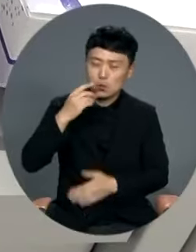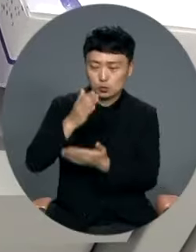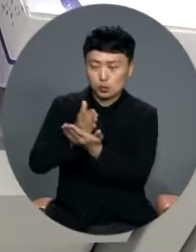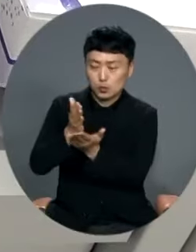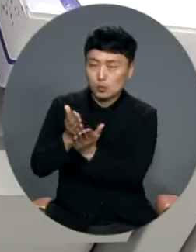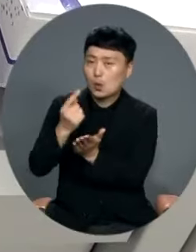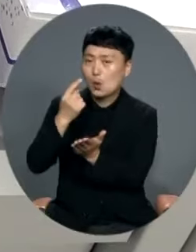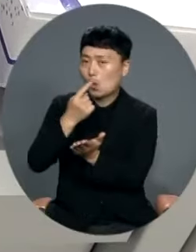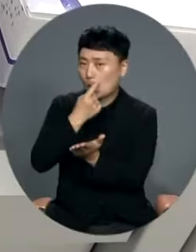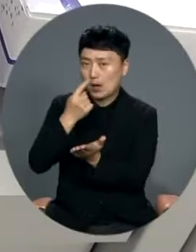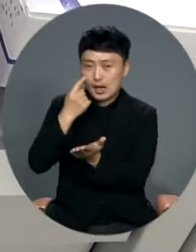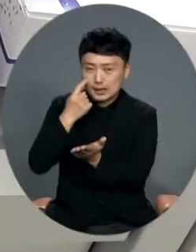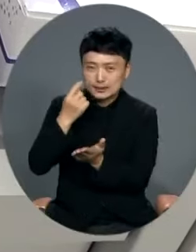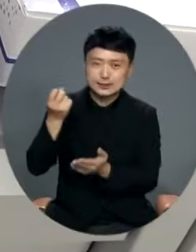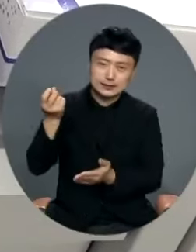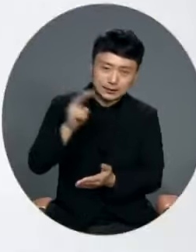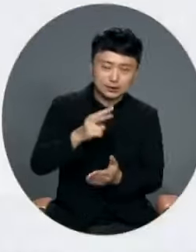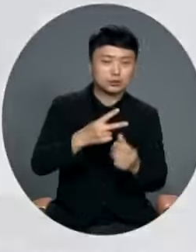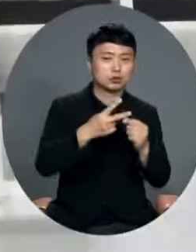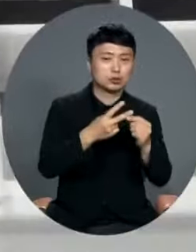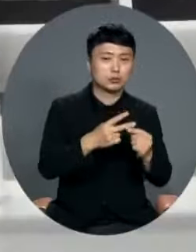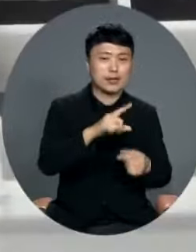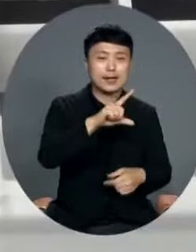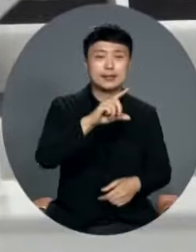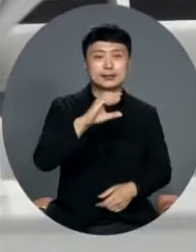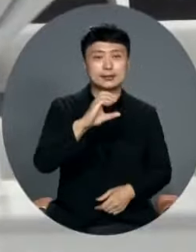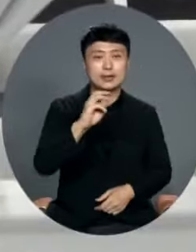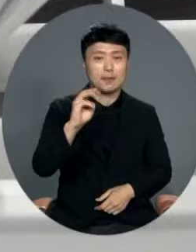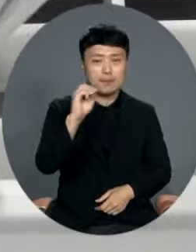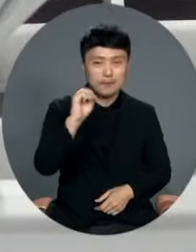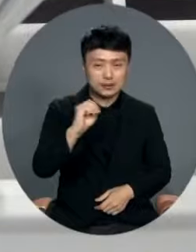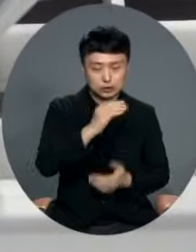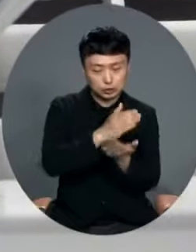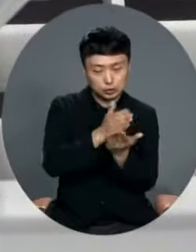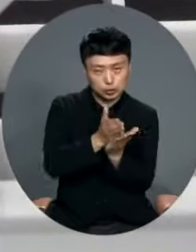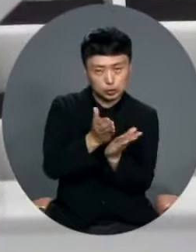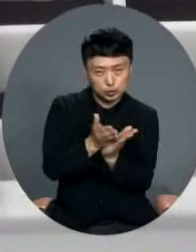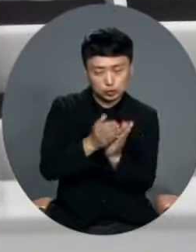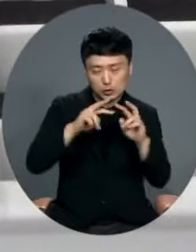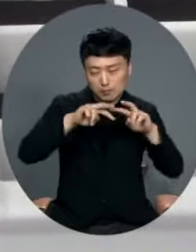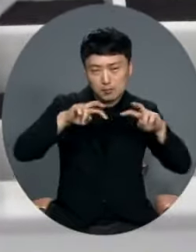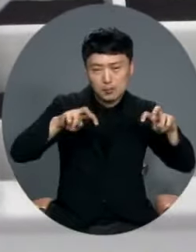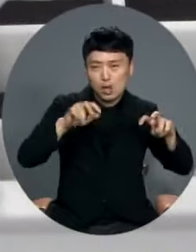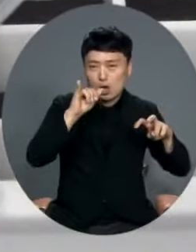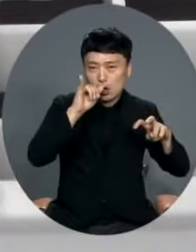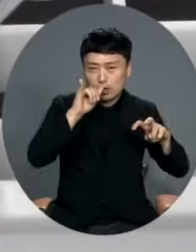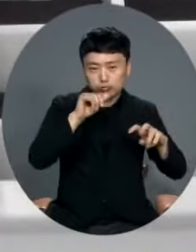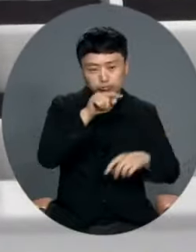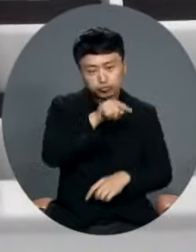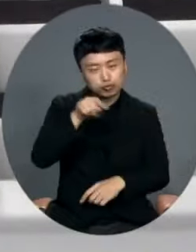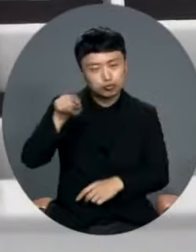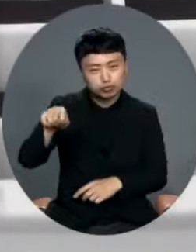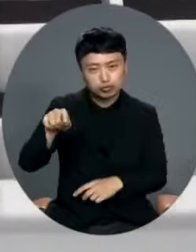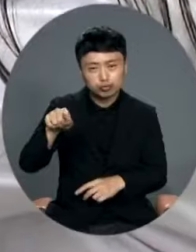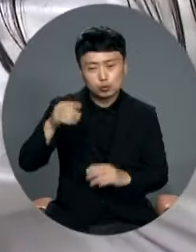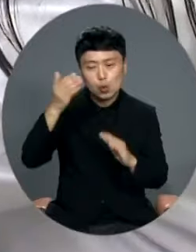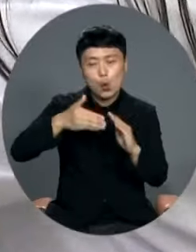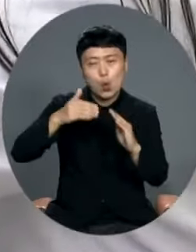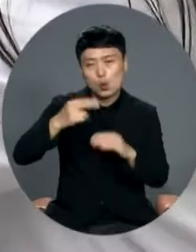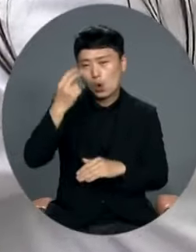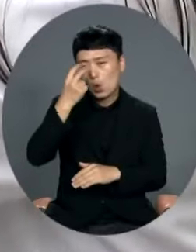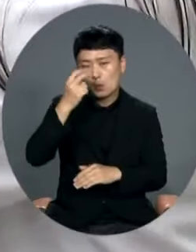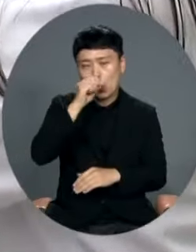확인한 뒤 LC-MSMS 검사로 정확한 종류를 파악합니다. 둘 다 국제적으로 공인된 검사법이어서